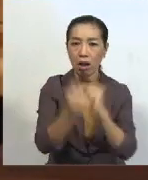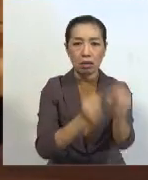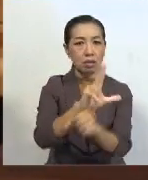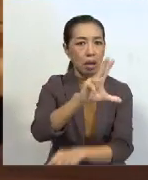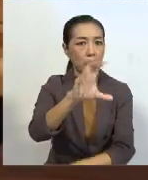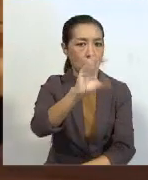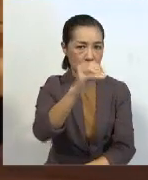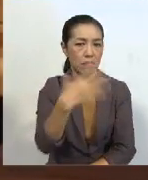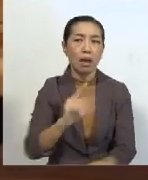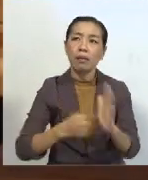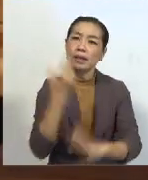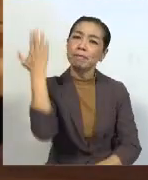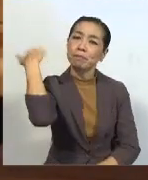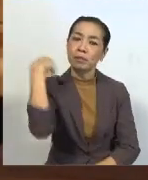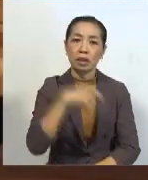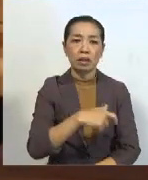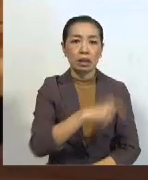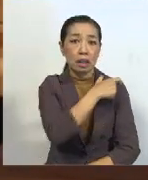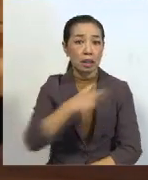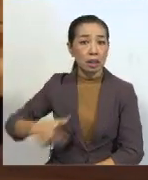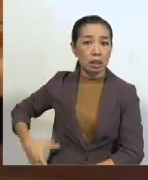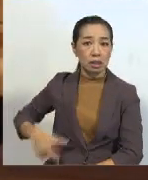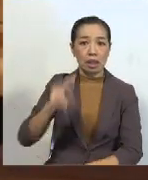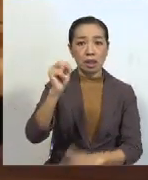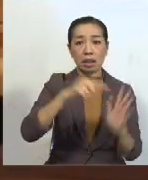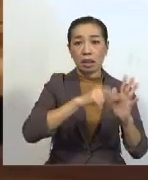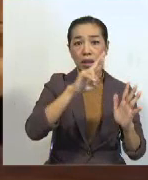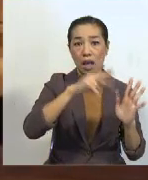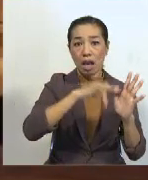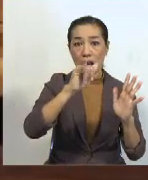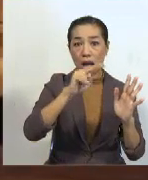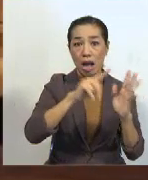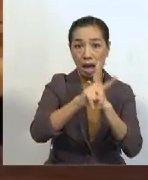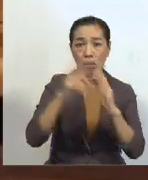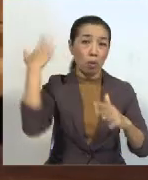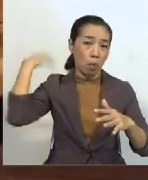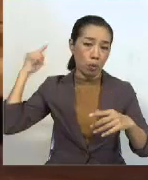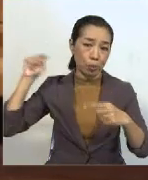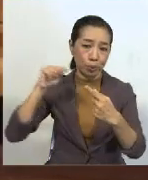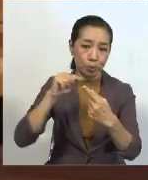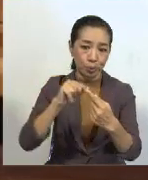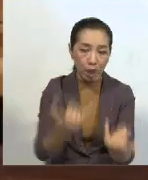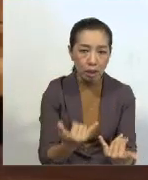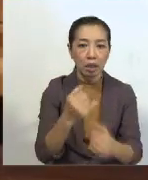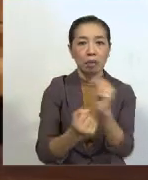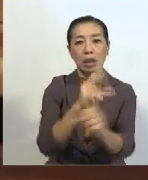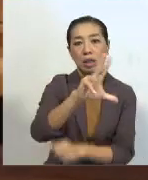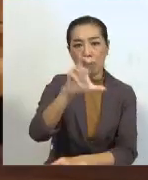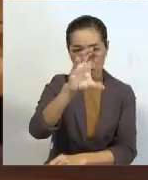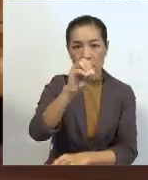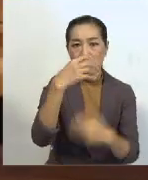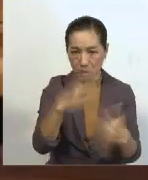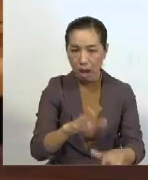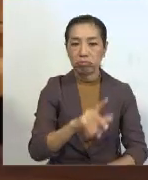ในสมัยของสมเด็จพระนารายณ์มหาราชครบ350ปียังรากลึกมาเพราะฉะนั้นการที่